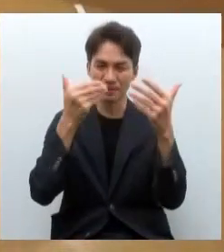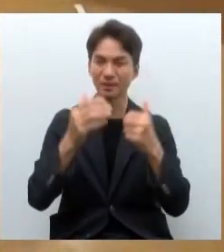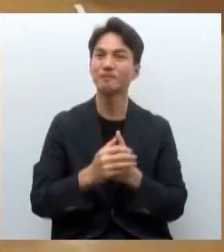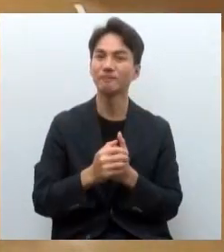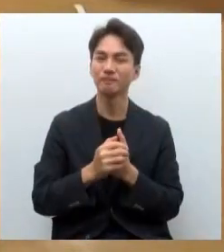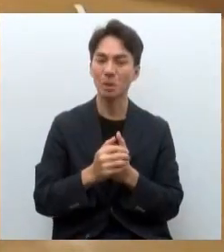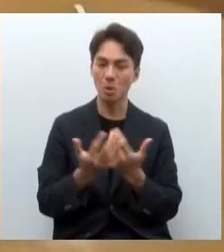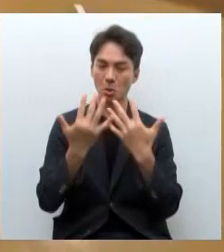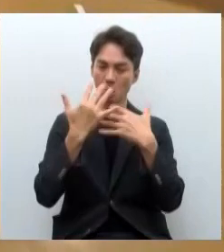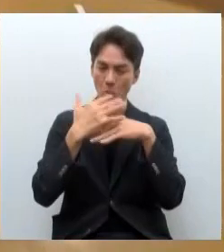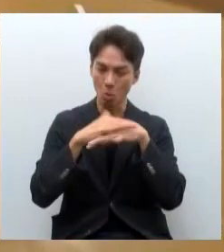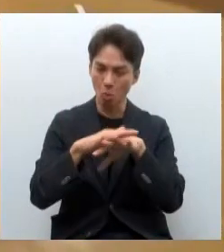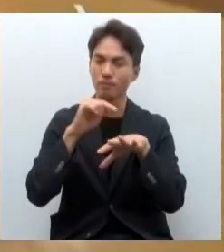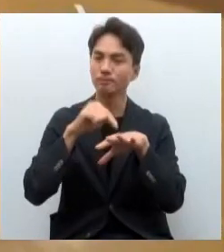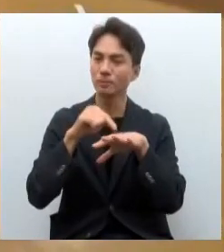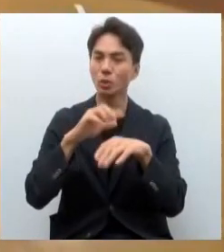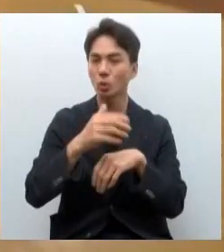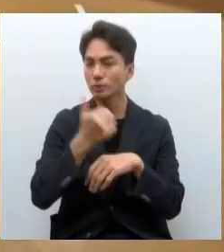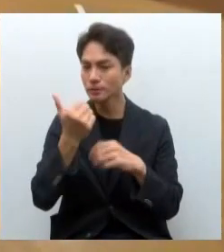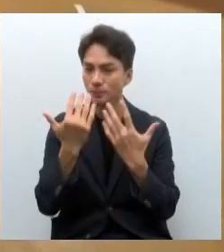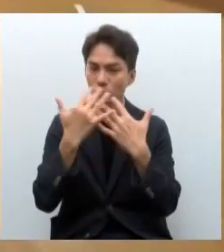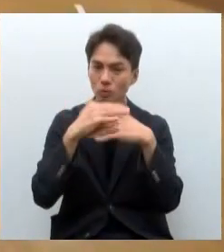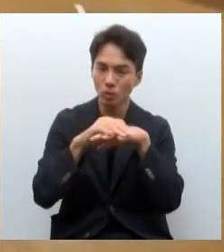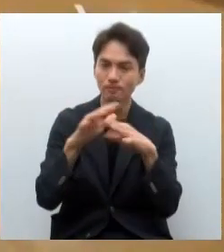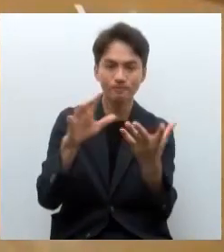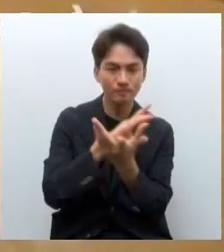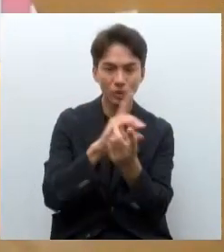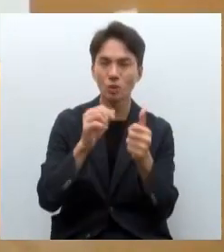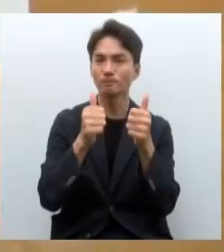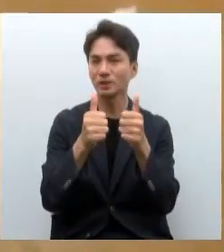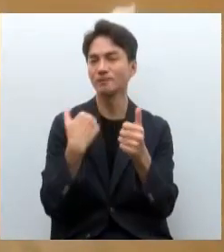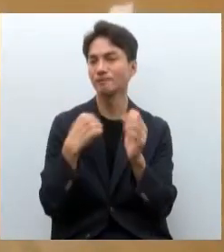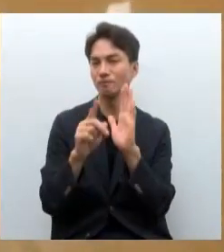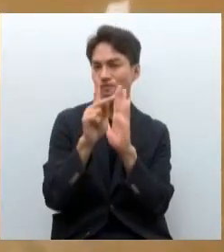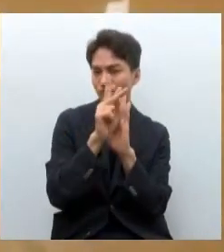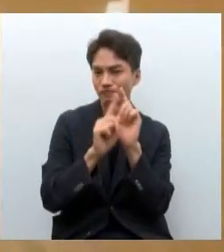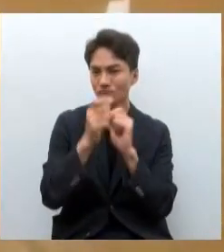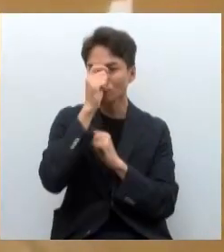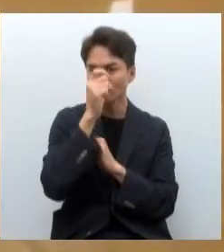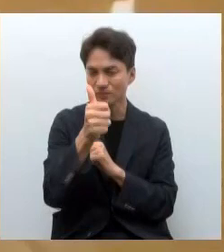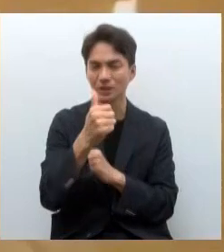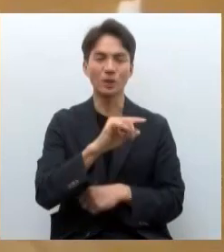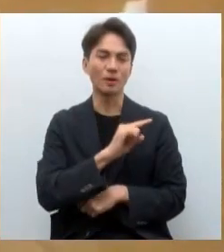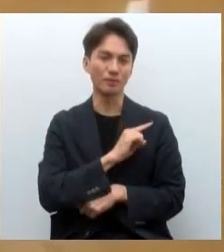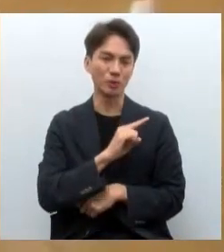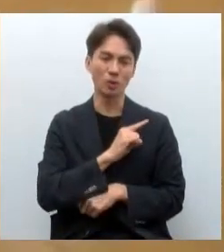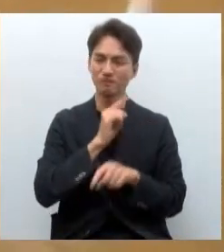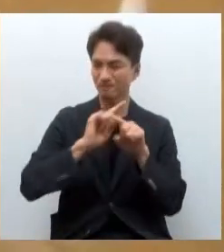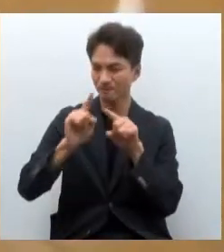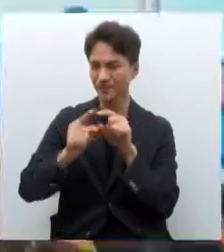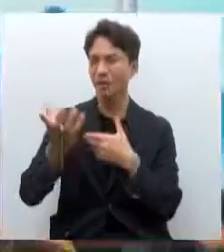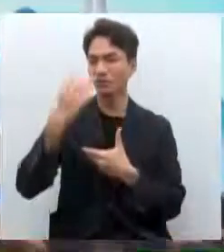ทำให้เราได้ฝึกการอยู่ร่วมกับผู้อื่นแล้วก็ทำให้หนูมีวินัยมีความรับผิดชอบแล้วก็ได้อะไรหลายอย่างจากค่ายนี้ค่ะก็อยากจะกลับ